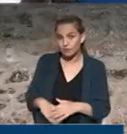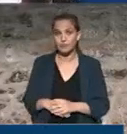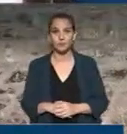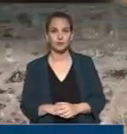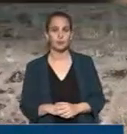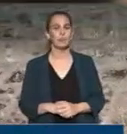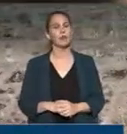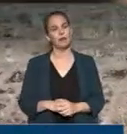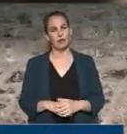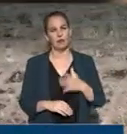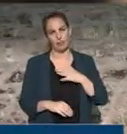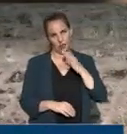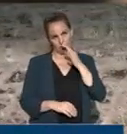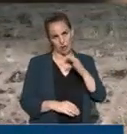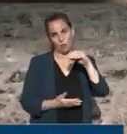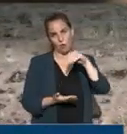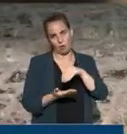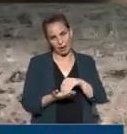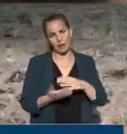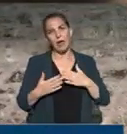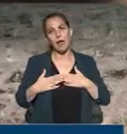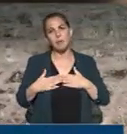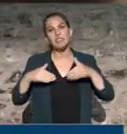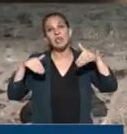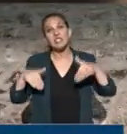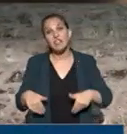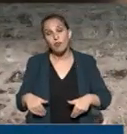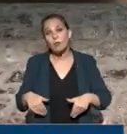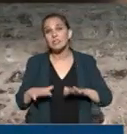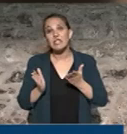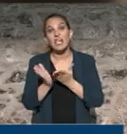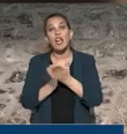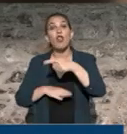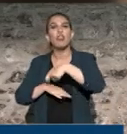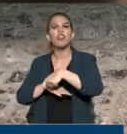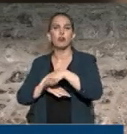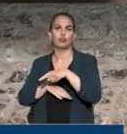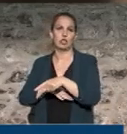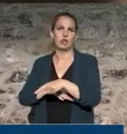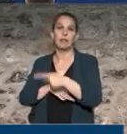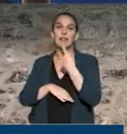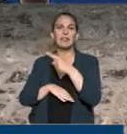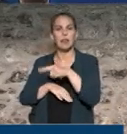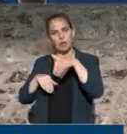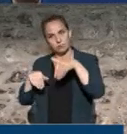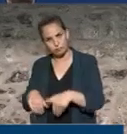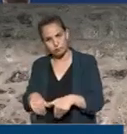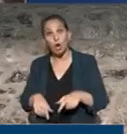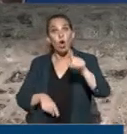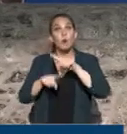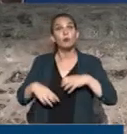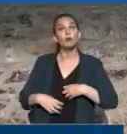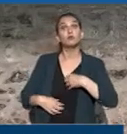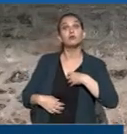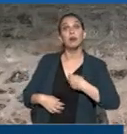Καταρχάς, να επαναλάβω το αυτονόητο ότι η Νέα Δημοκρατία σέβεται πάντα τις αποφάσεις της δικαιοσύνης και οποιοδήποτε θεωρεί ότι θίγεται έχει τη δυνατότητα να προσφεύγει σε αυτήν και να αναμένει